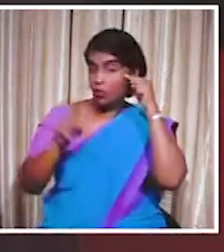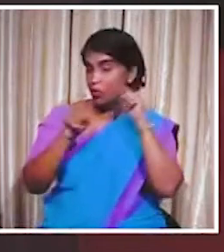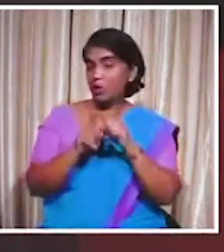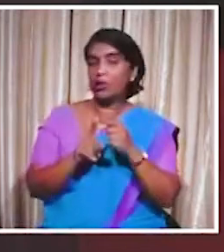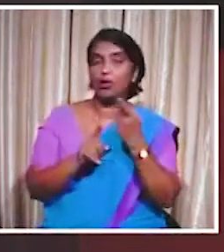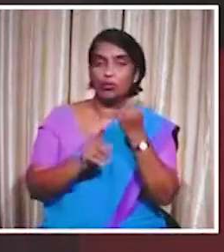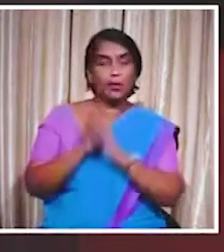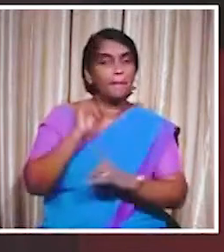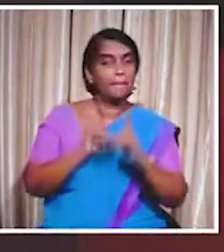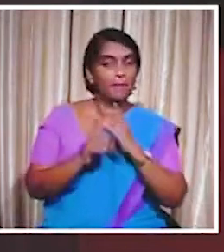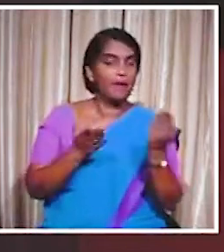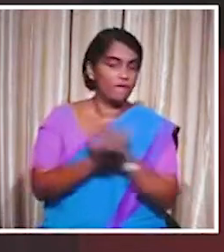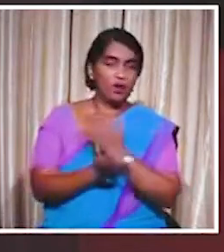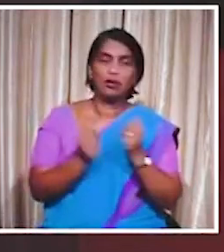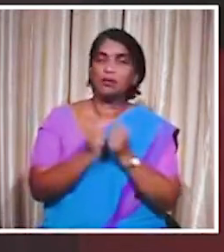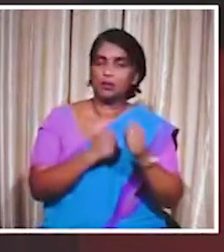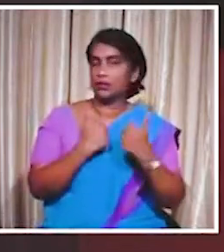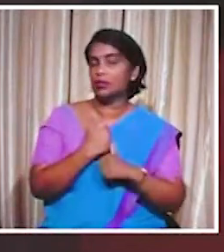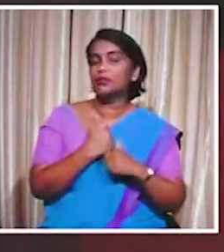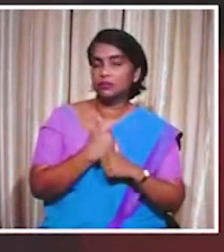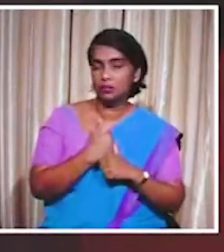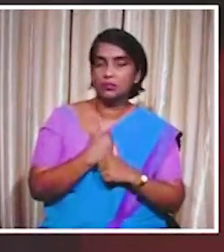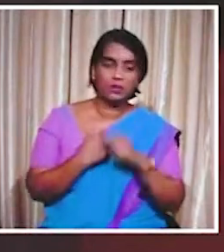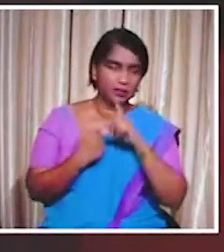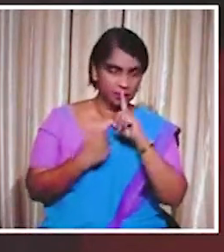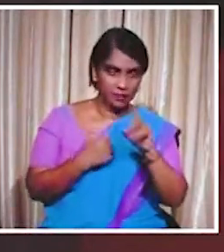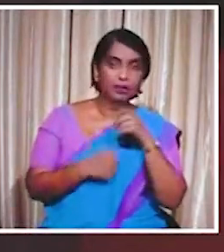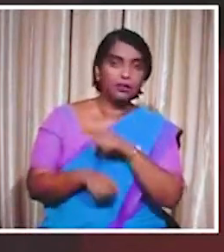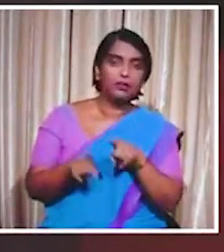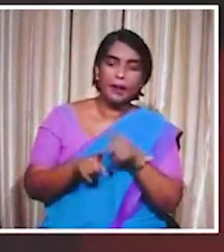මුදල් අමාත්‍යාංශෙම වෙනම වැඩසටහනක් සකස් කරන්න යෝජනා කරලා තියෙනවා.